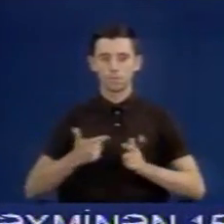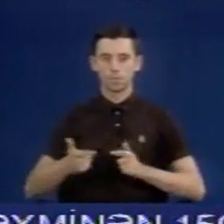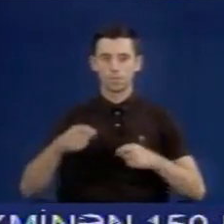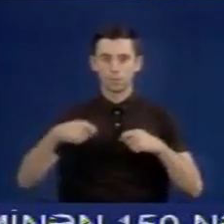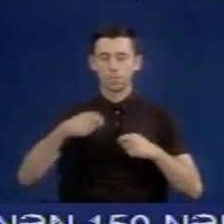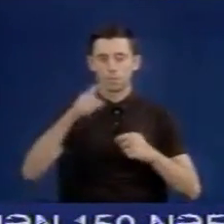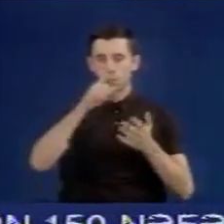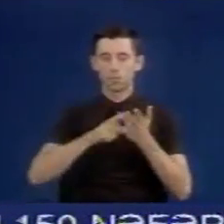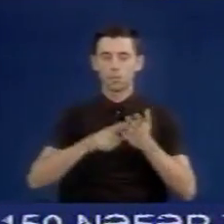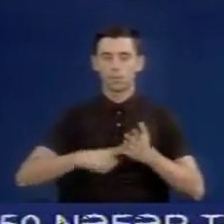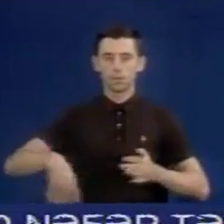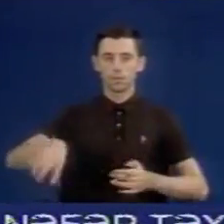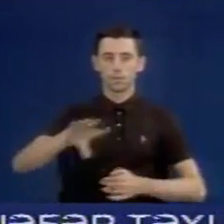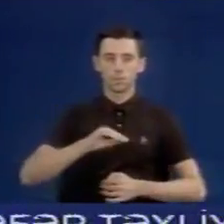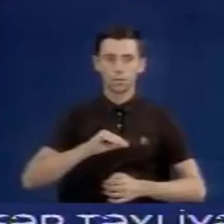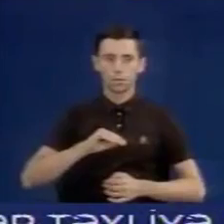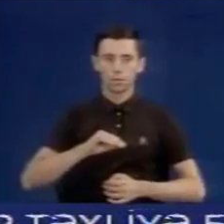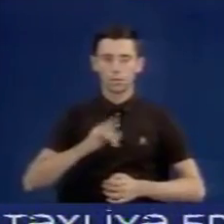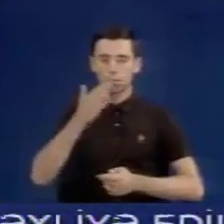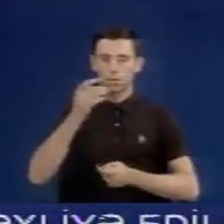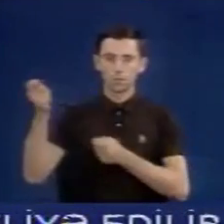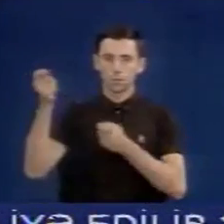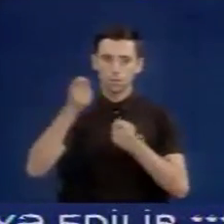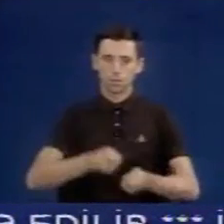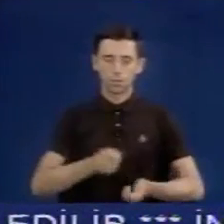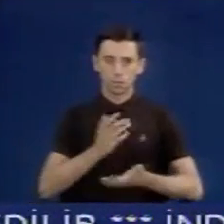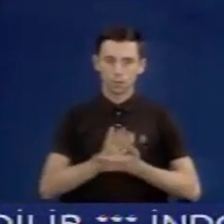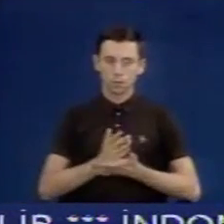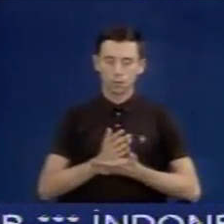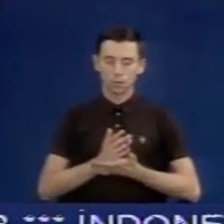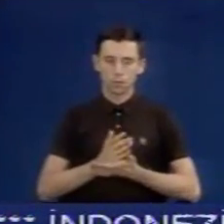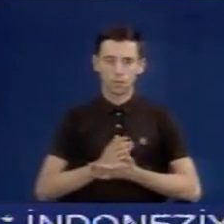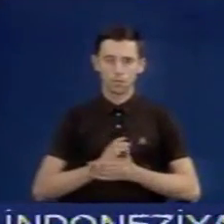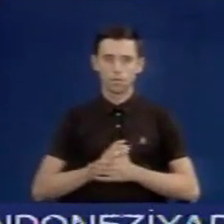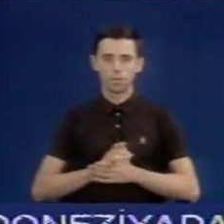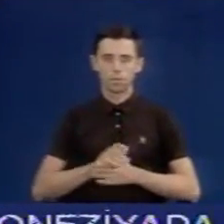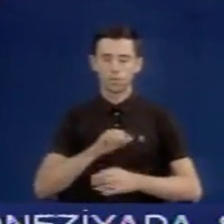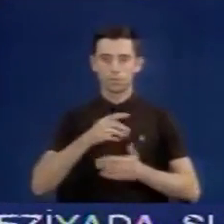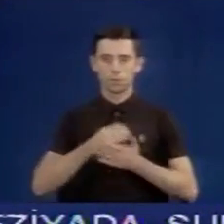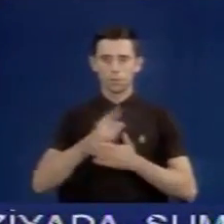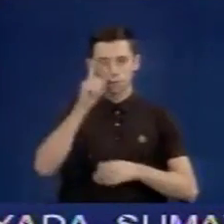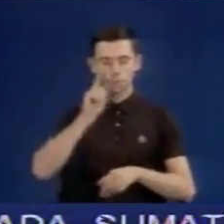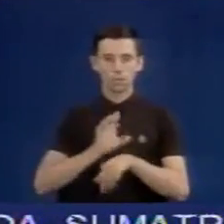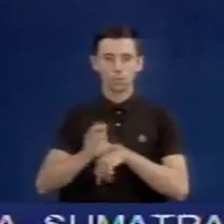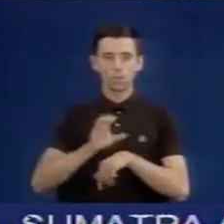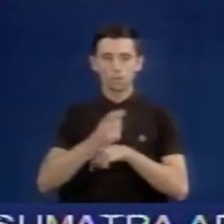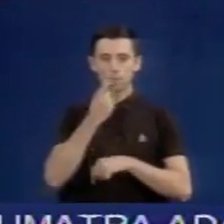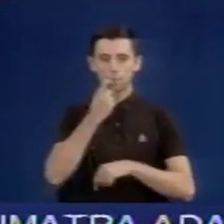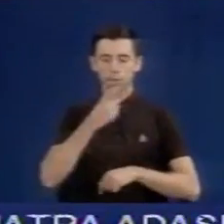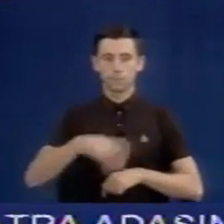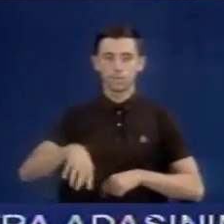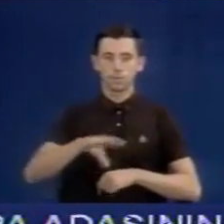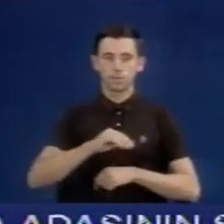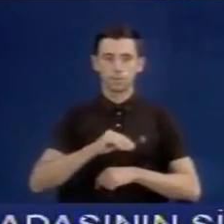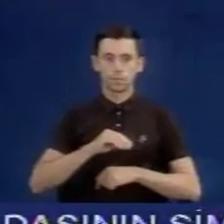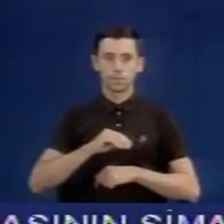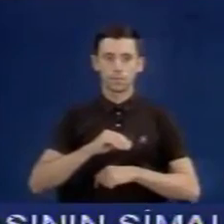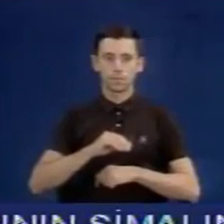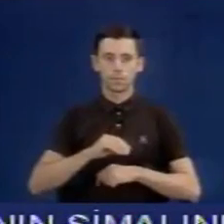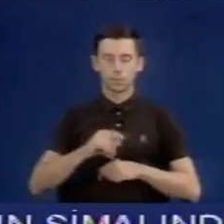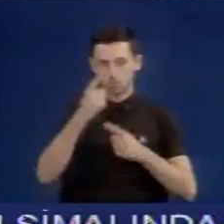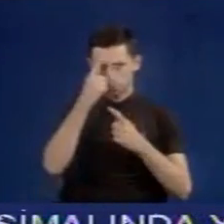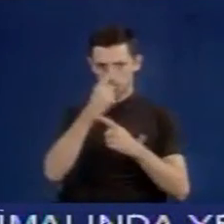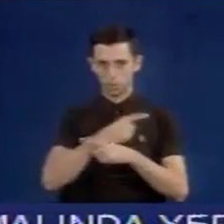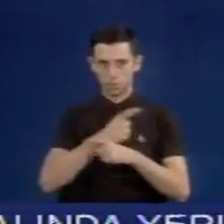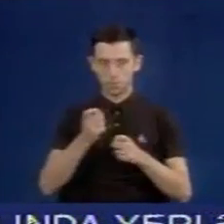satışa buraxılan həm xaricdən gətirilən, həm də eləcə də daxildə istehsal edilən yumurtalar və eləcə də bir daha qeyd